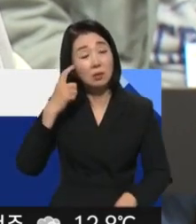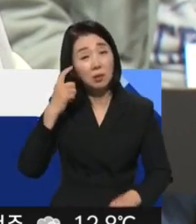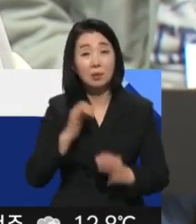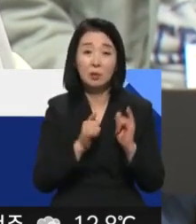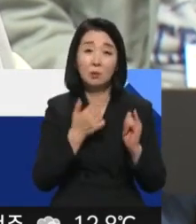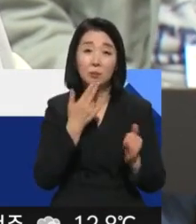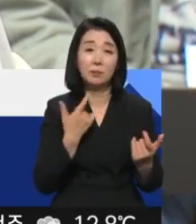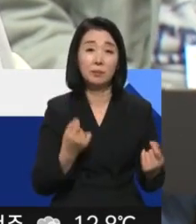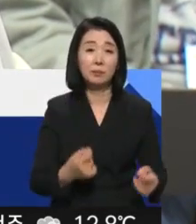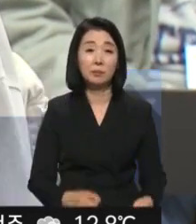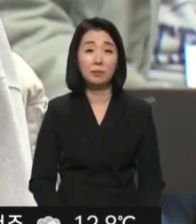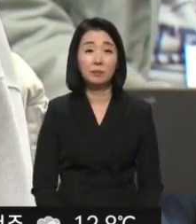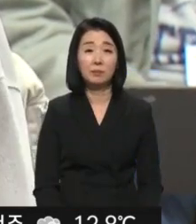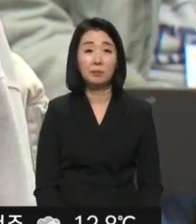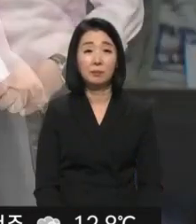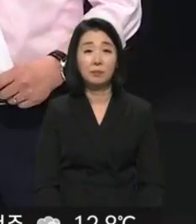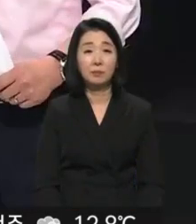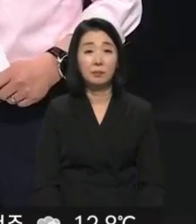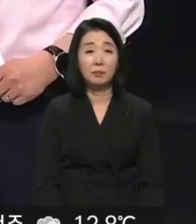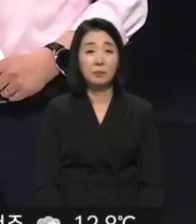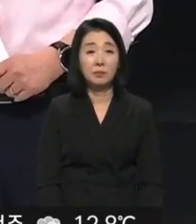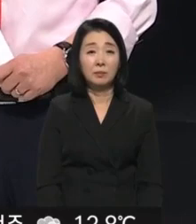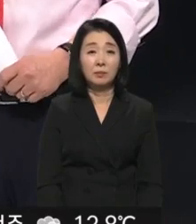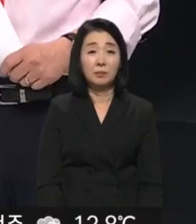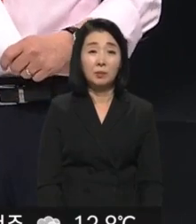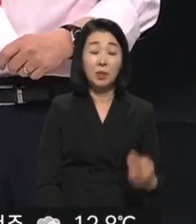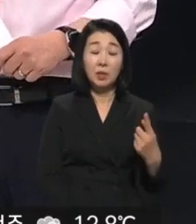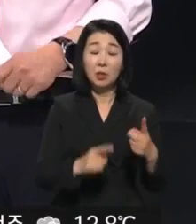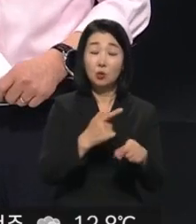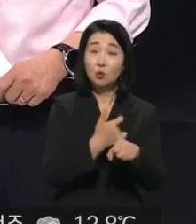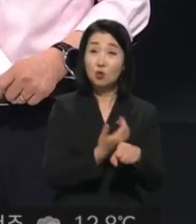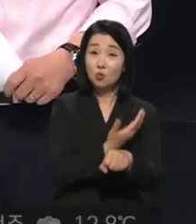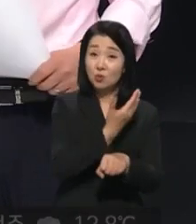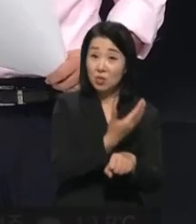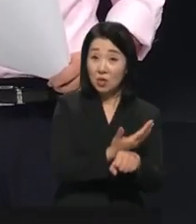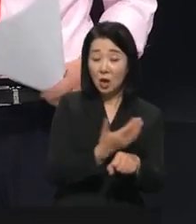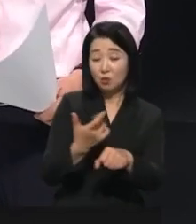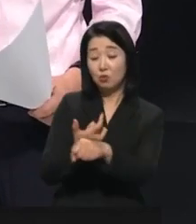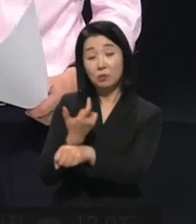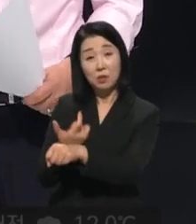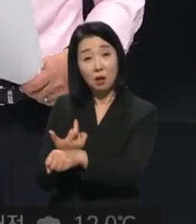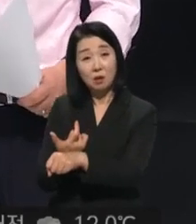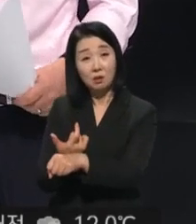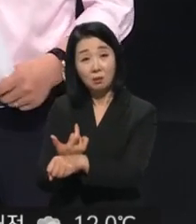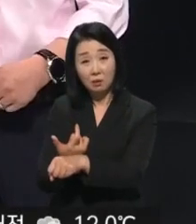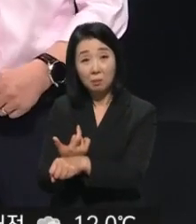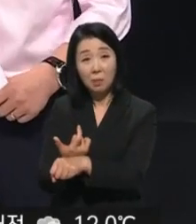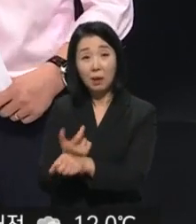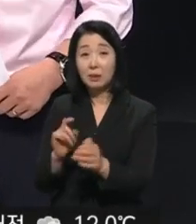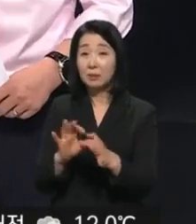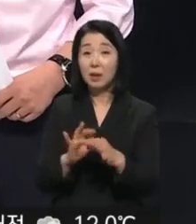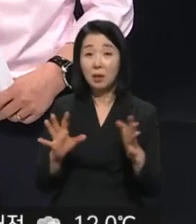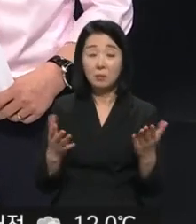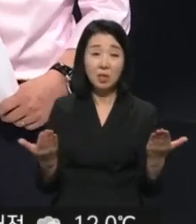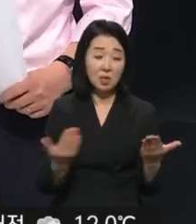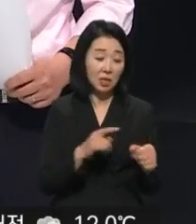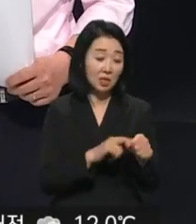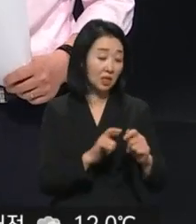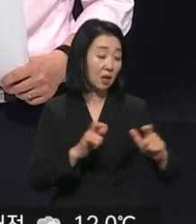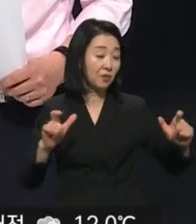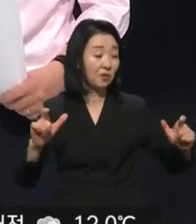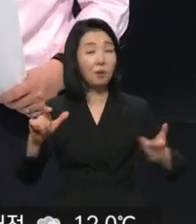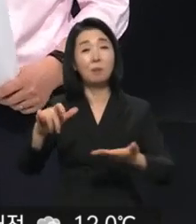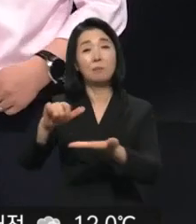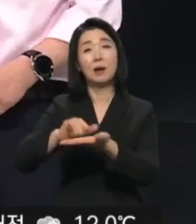사람은 없을 것입니다. 주 69시간이든 60시간이든 근로시간을 늘리는 건